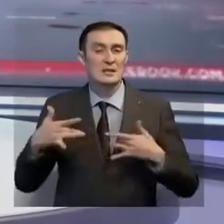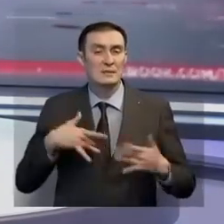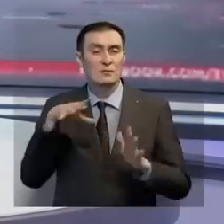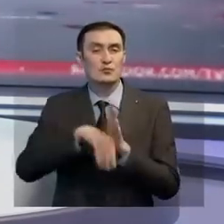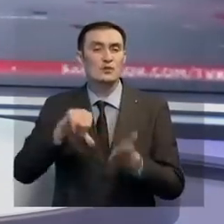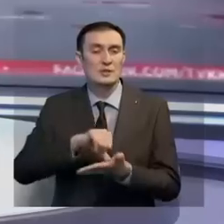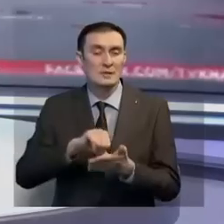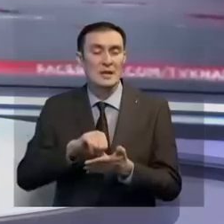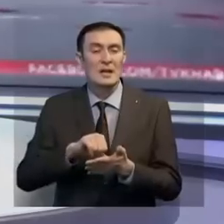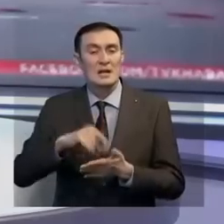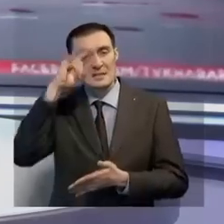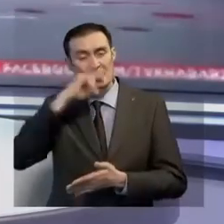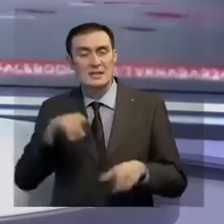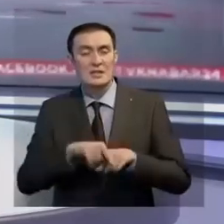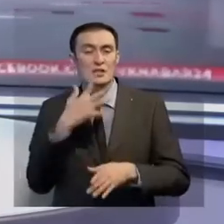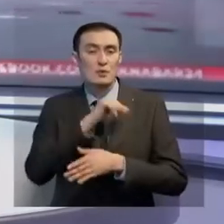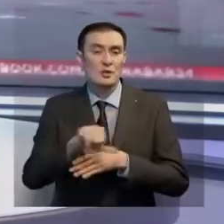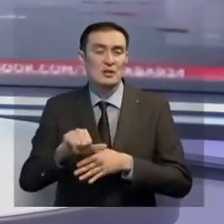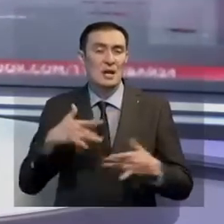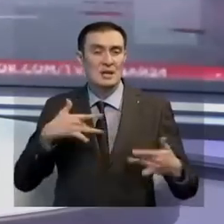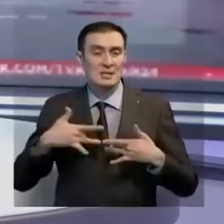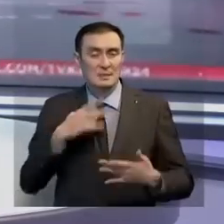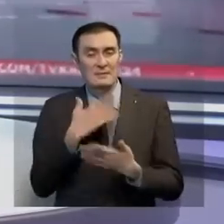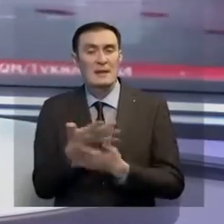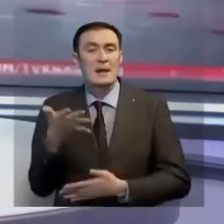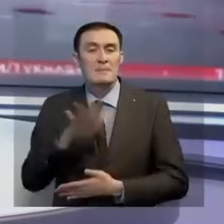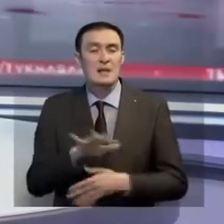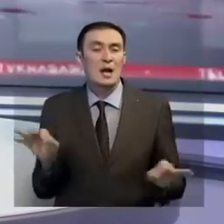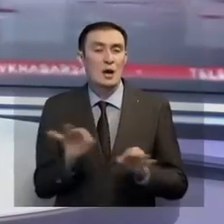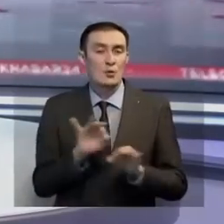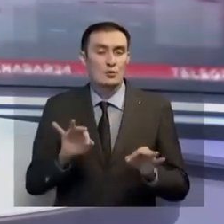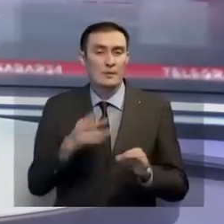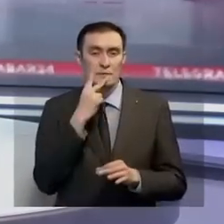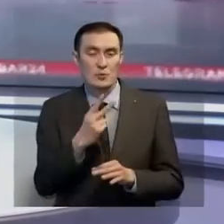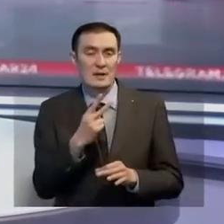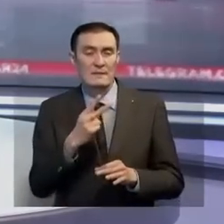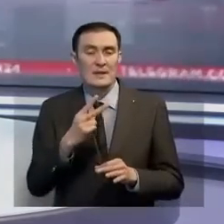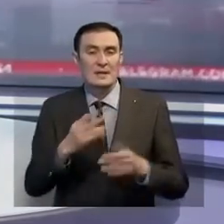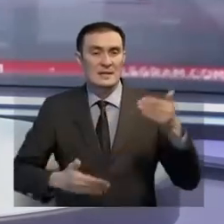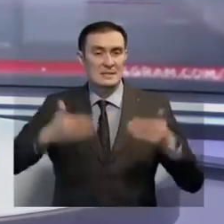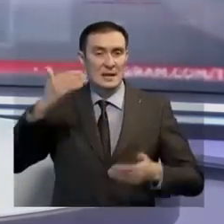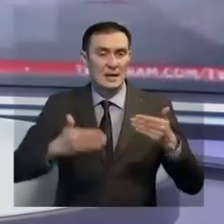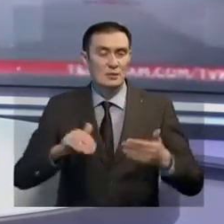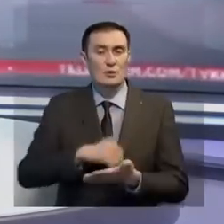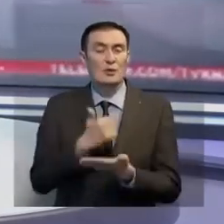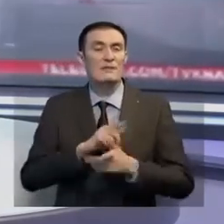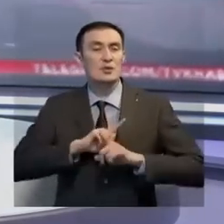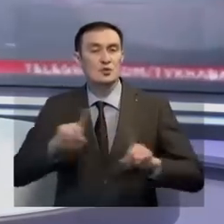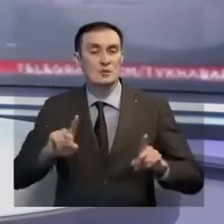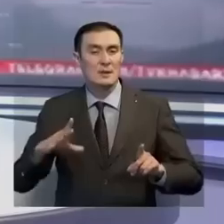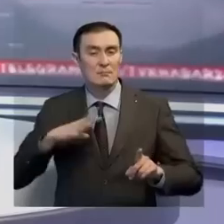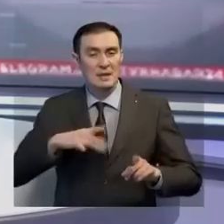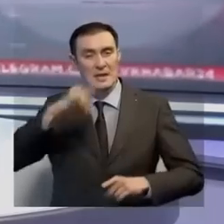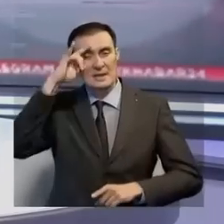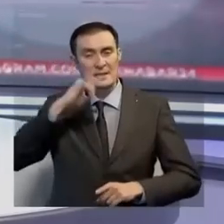них участвуют как местные, так и зарубежные артисты. Представлено 5 аудиовизуальных инсталляций. Но главной изюминкой вечера